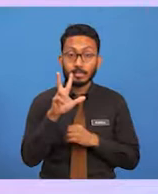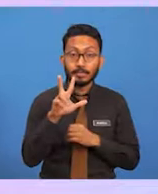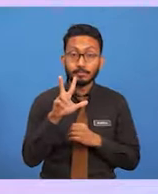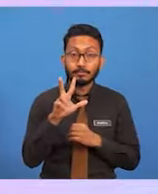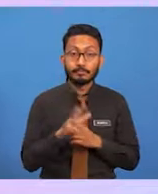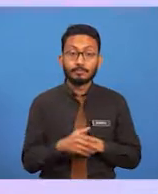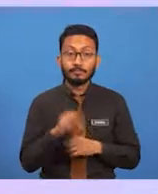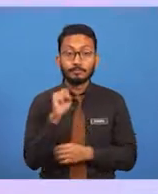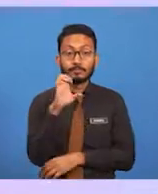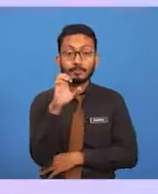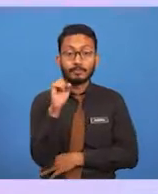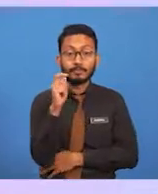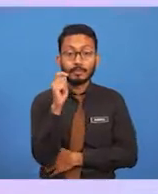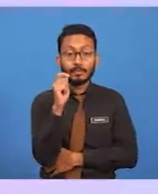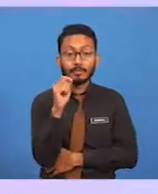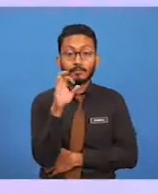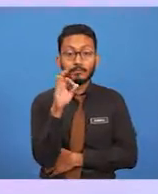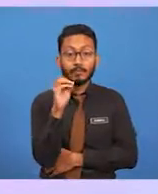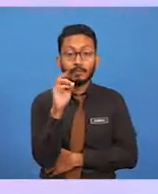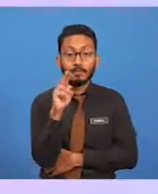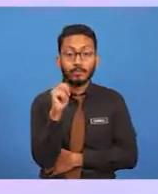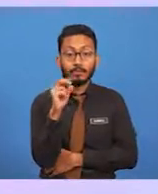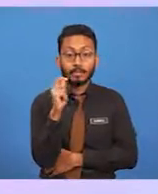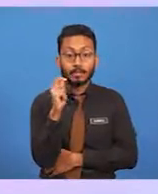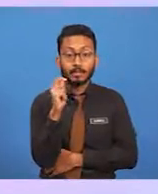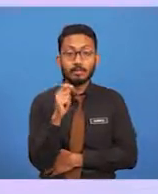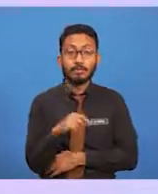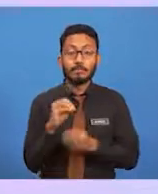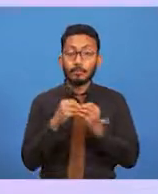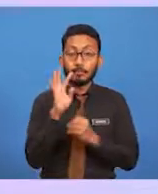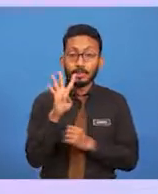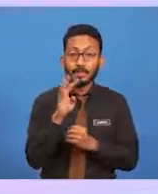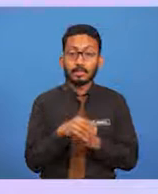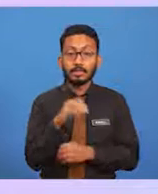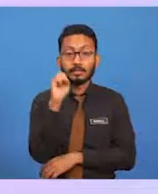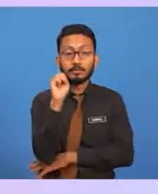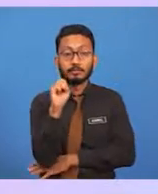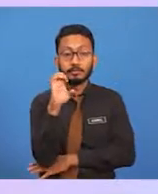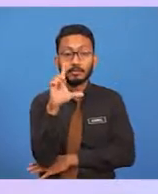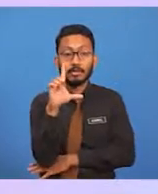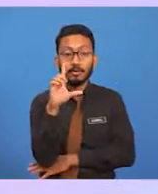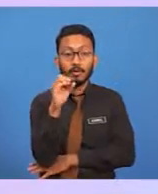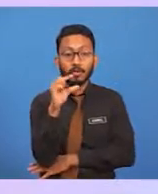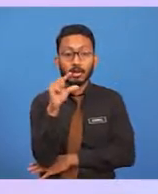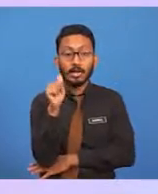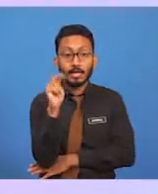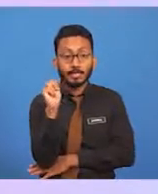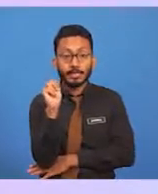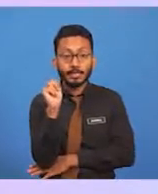set font, keempat slogan dan yang kelima